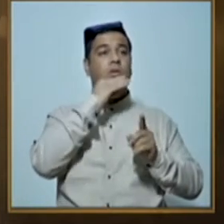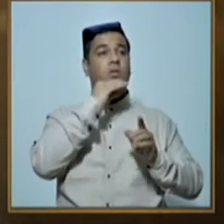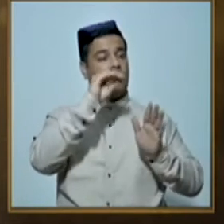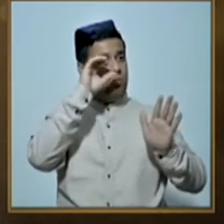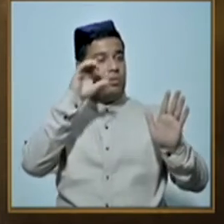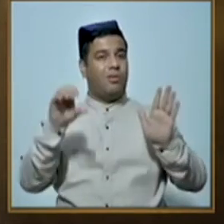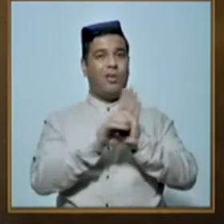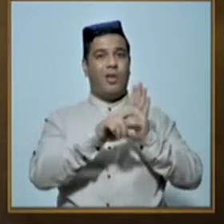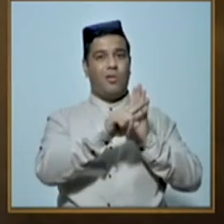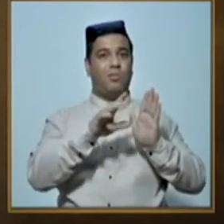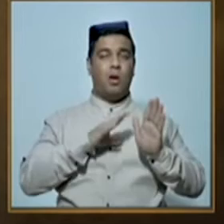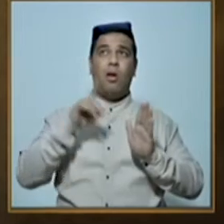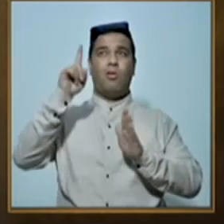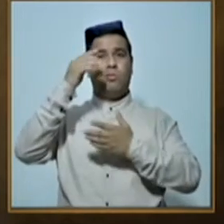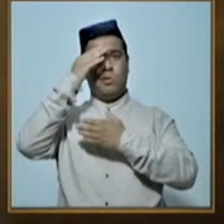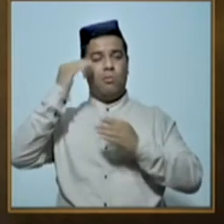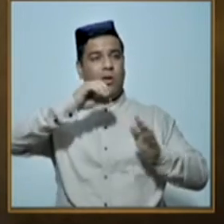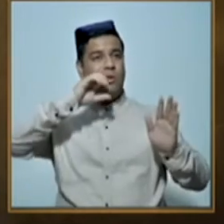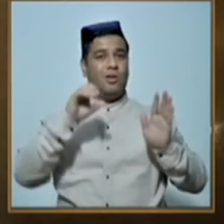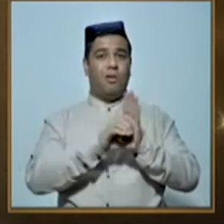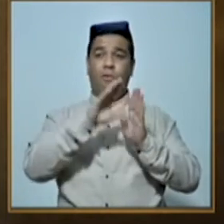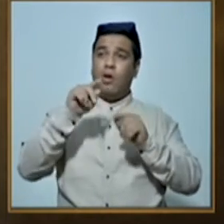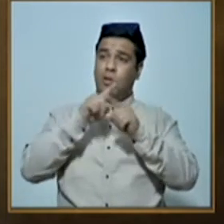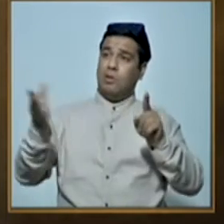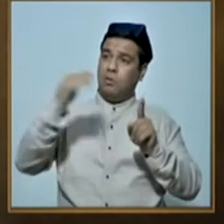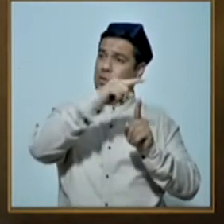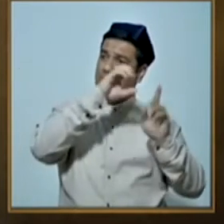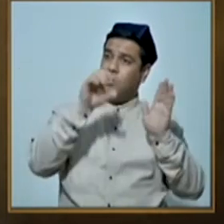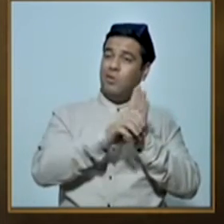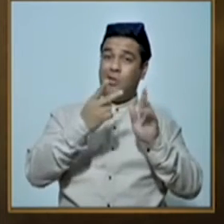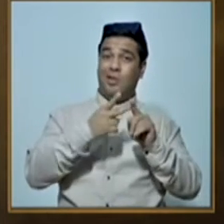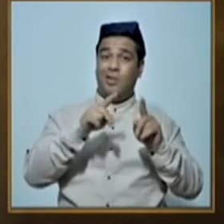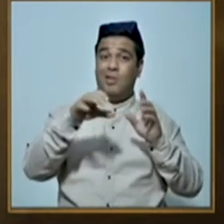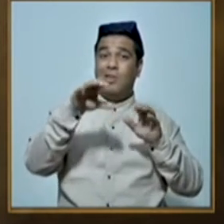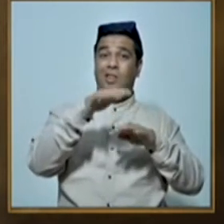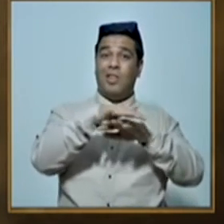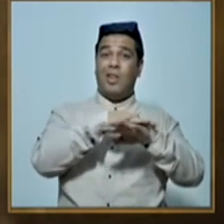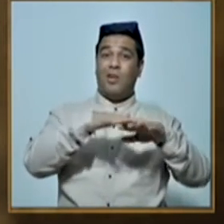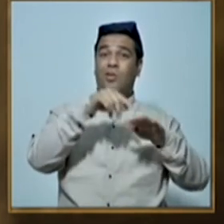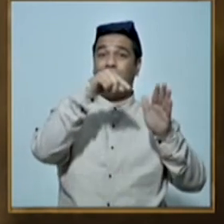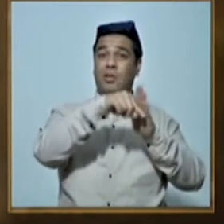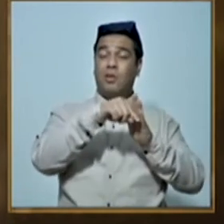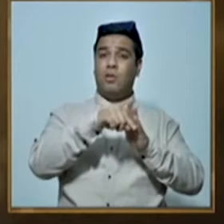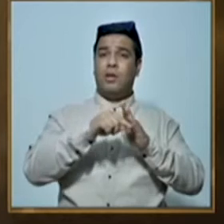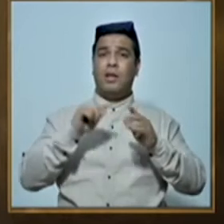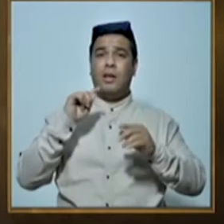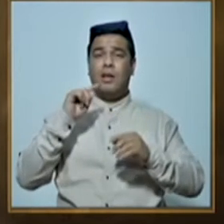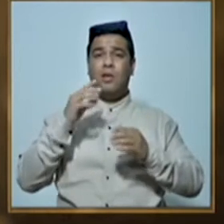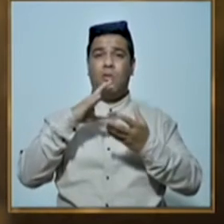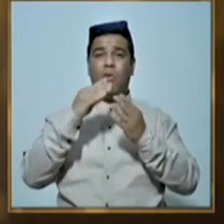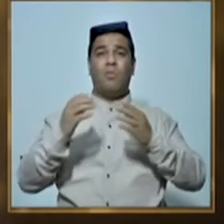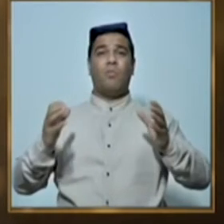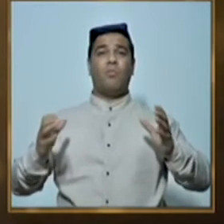orqasidan demak, undaydi. Ana shu jamoani iqtisodiy, ya'ni